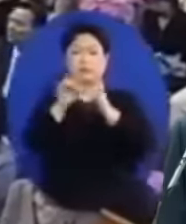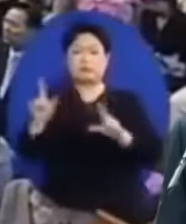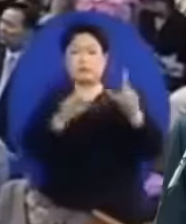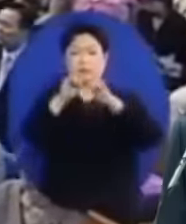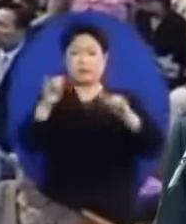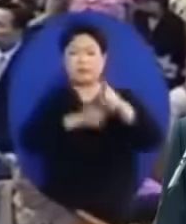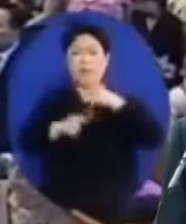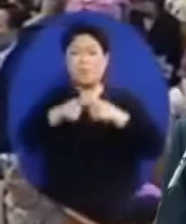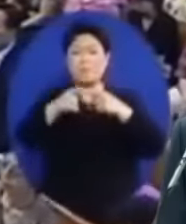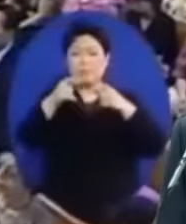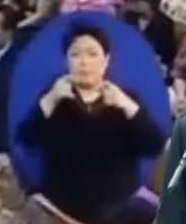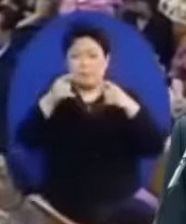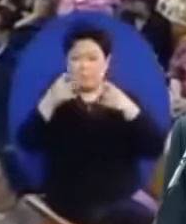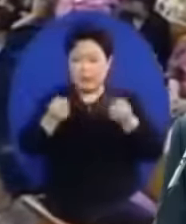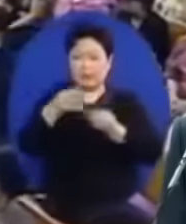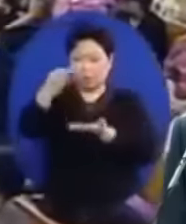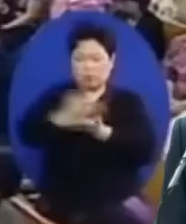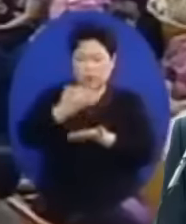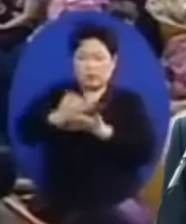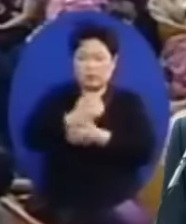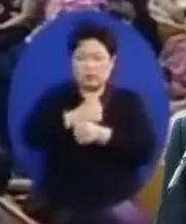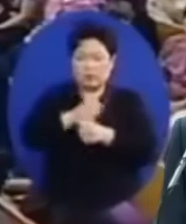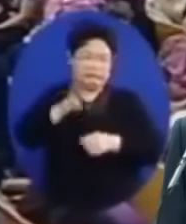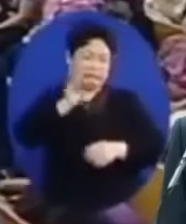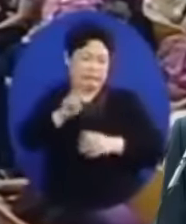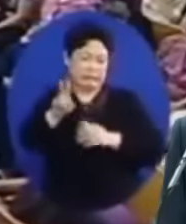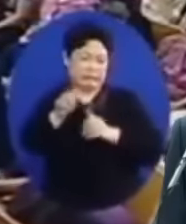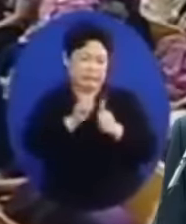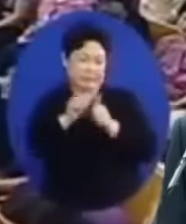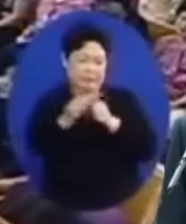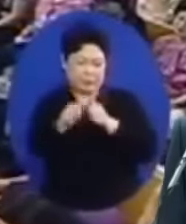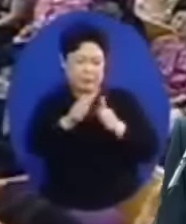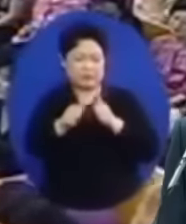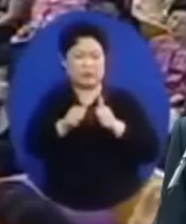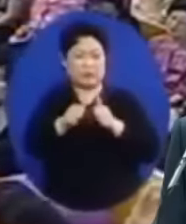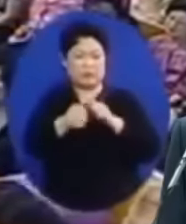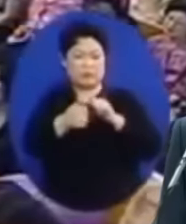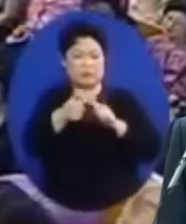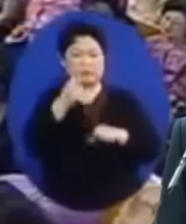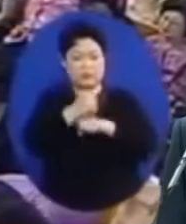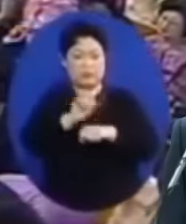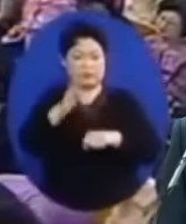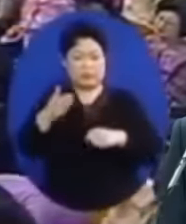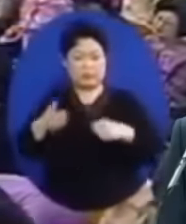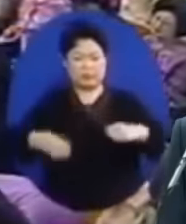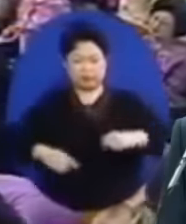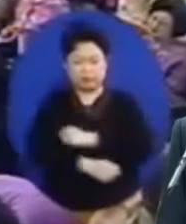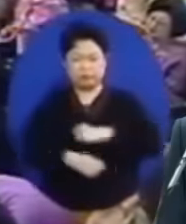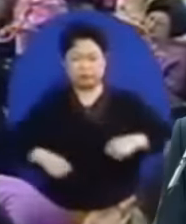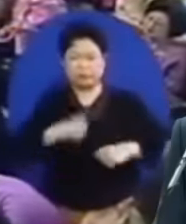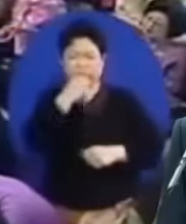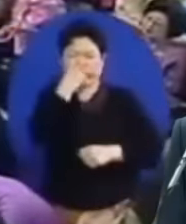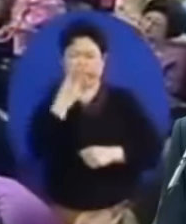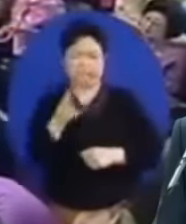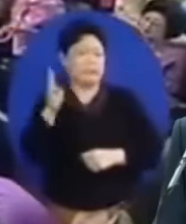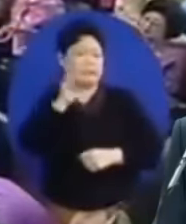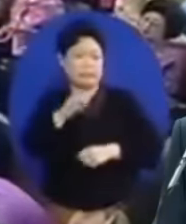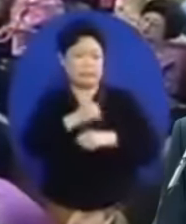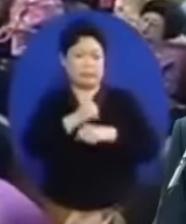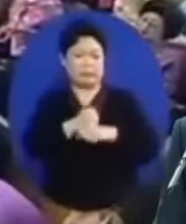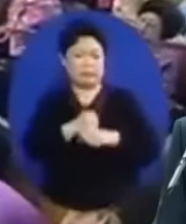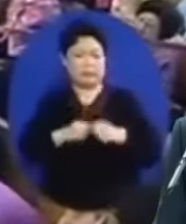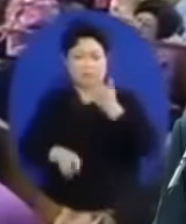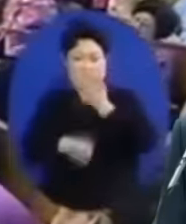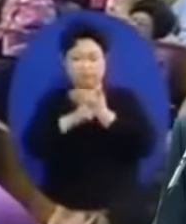더 많은 재산을 모으려고 사나운 경쟁과 투쟁의 삶을 삽니다. 그 결과 부정부패가 심하고